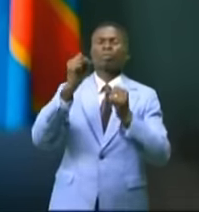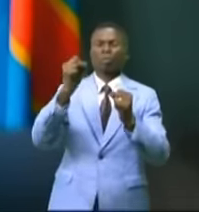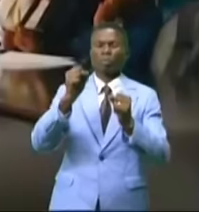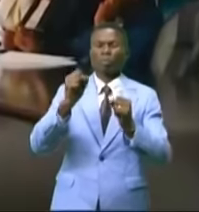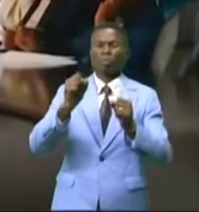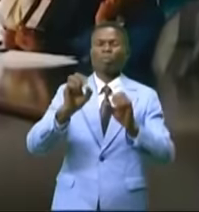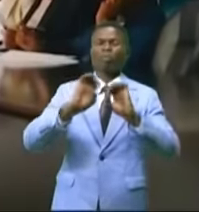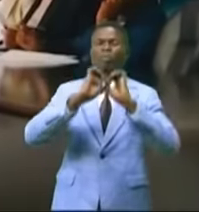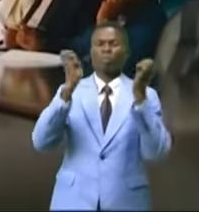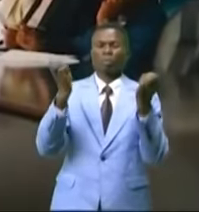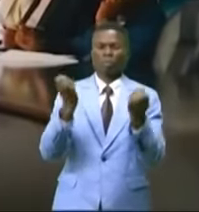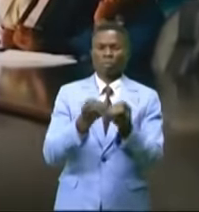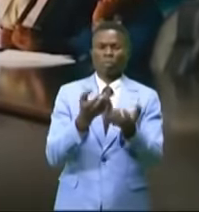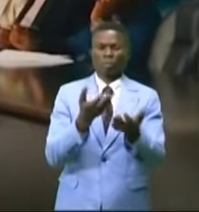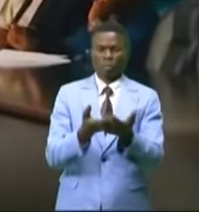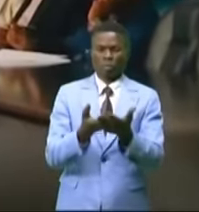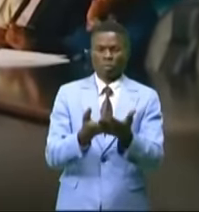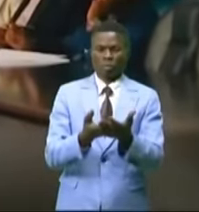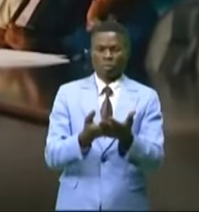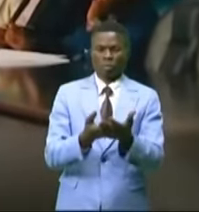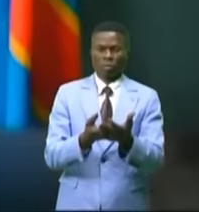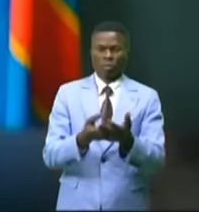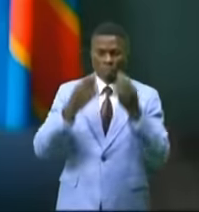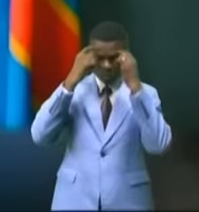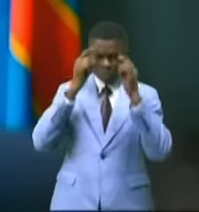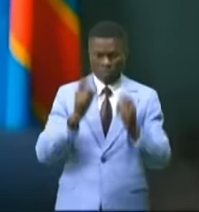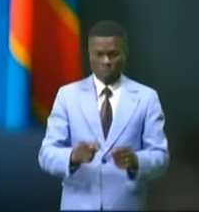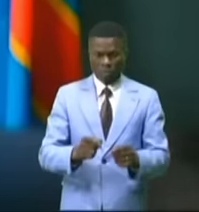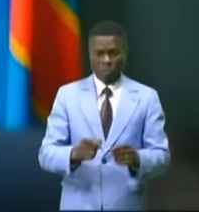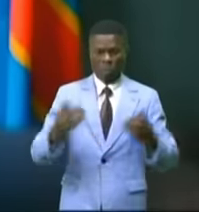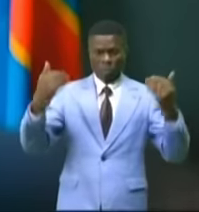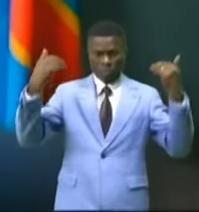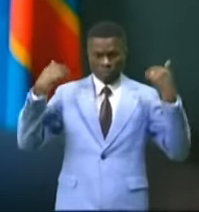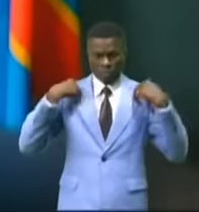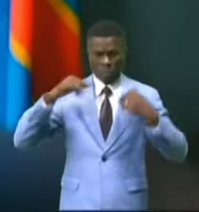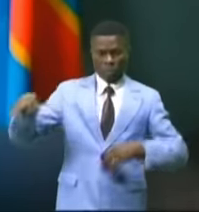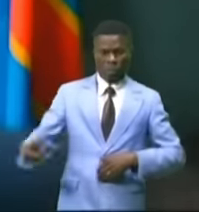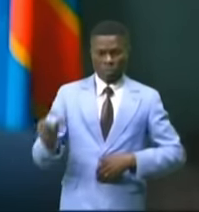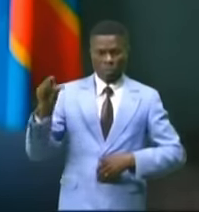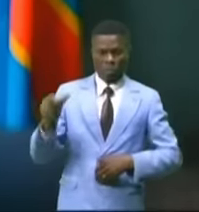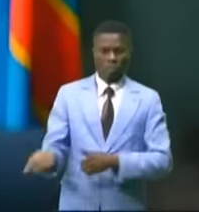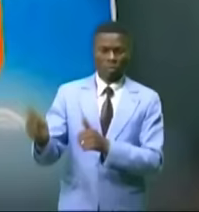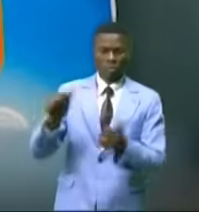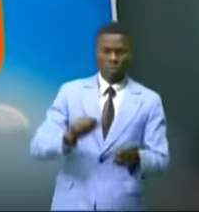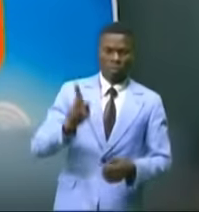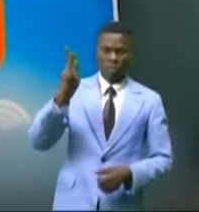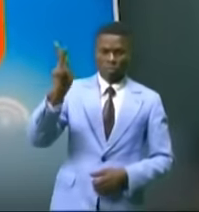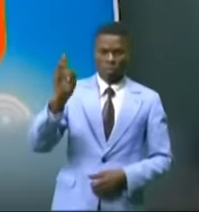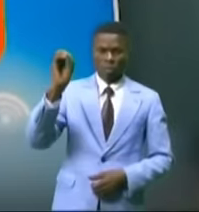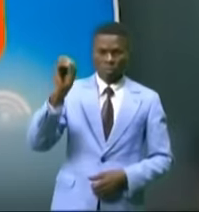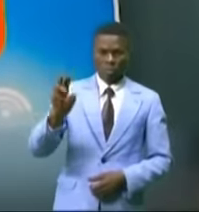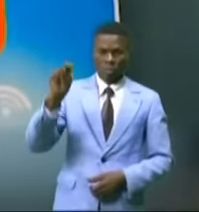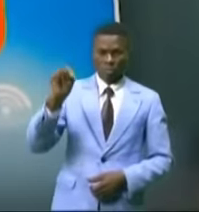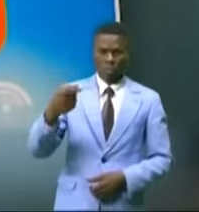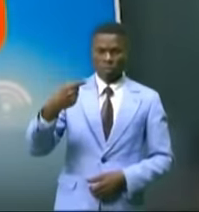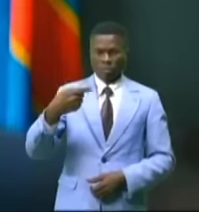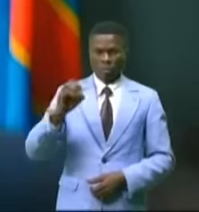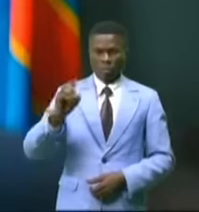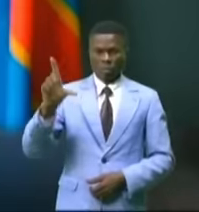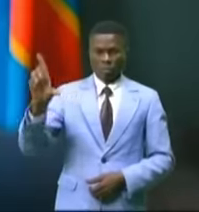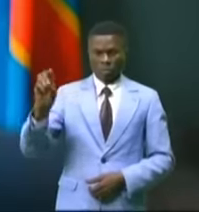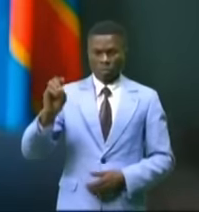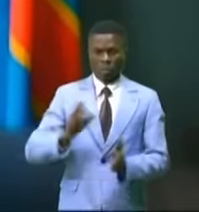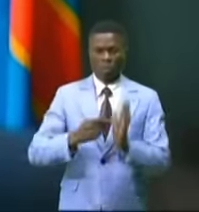de Ségus RDC. Le président du conseil d'administration, Jean-Baptiste Kongolo, a présenté les grandes